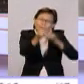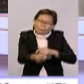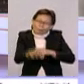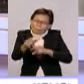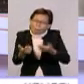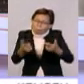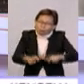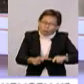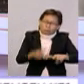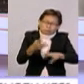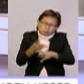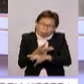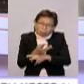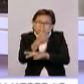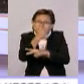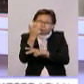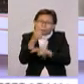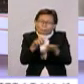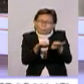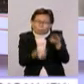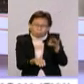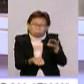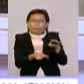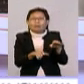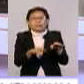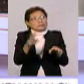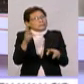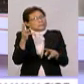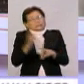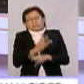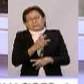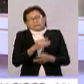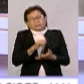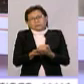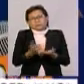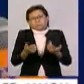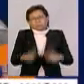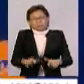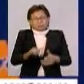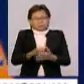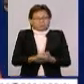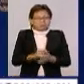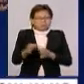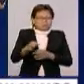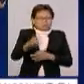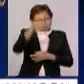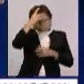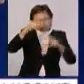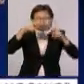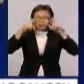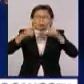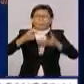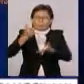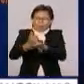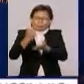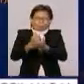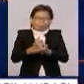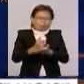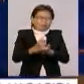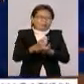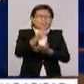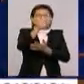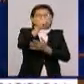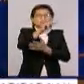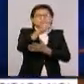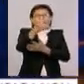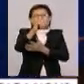yang terjejas teruk akibat kejadian ngeri tersebut. Jelasnya, sehingga kini bantuan berupa tangki-tangki minyak